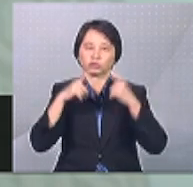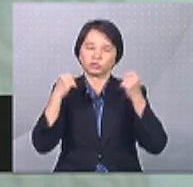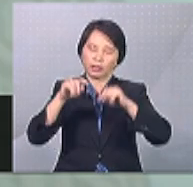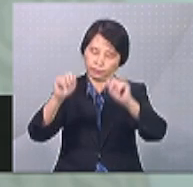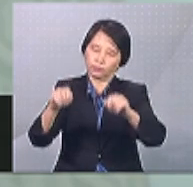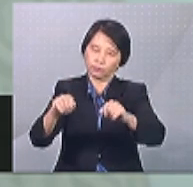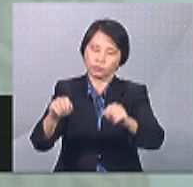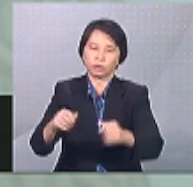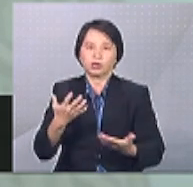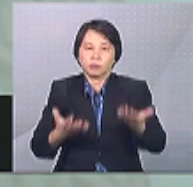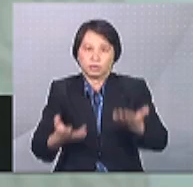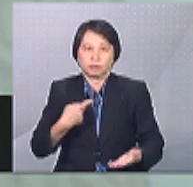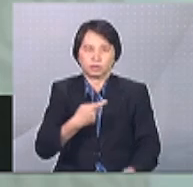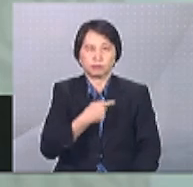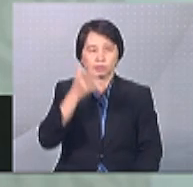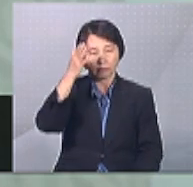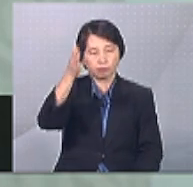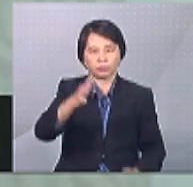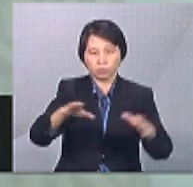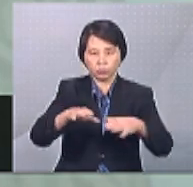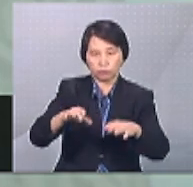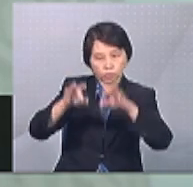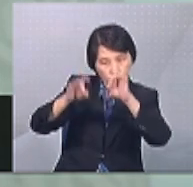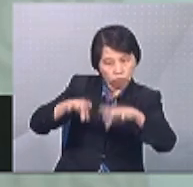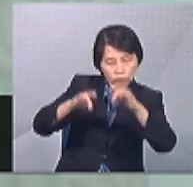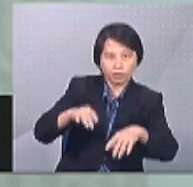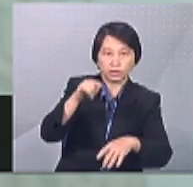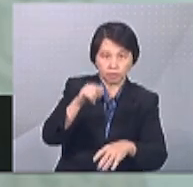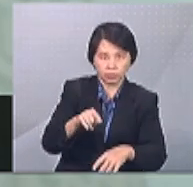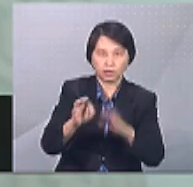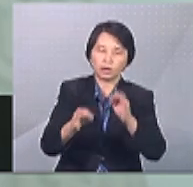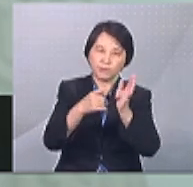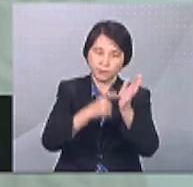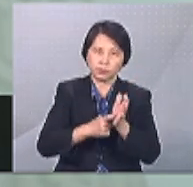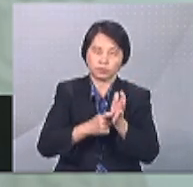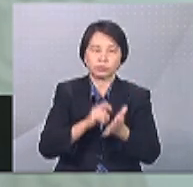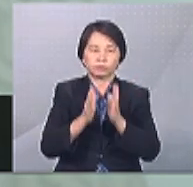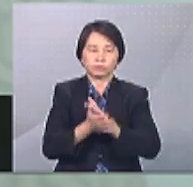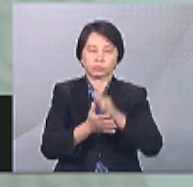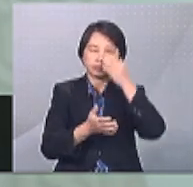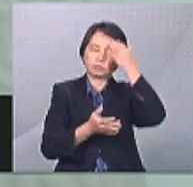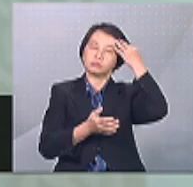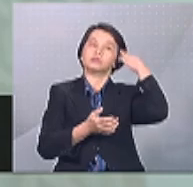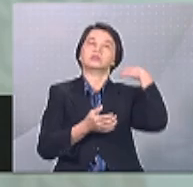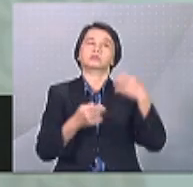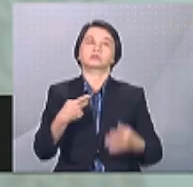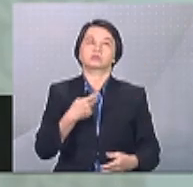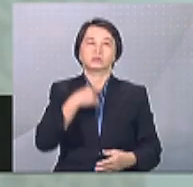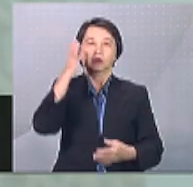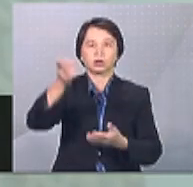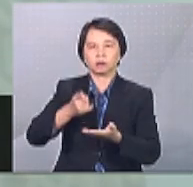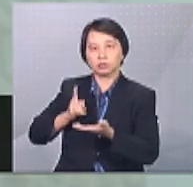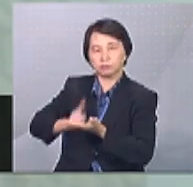Dan mungkin kita akan menjalankan ujian jugalah kat situ kalau perlulah. Jadi kita akan berbincang